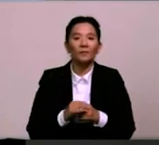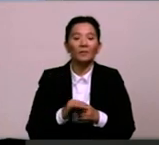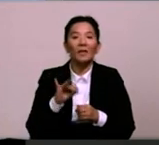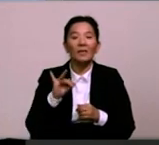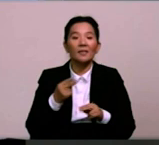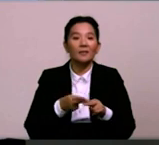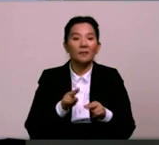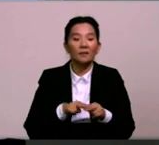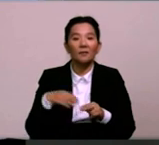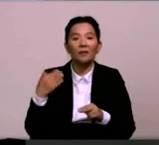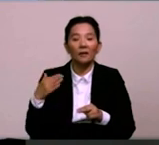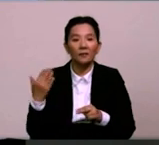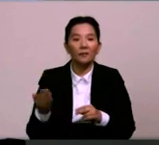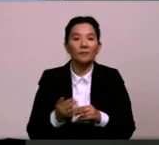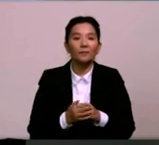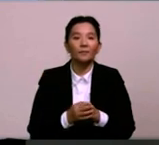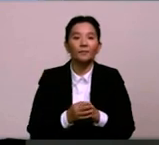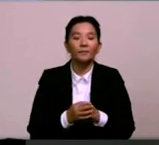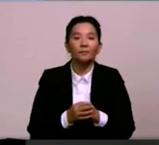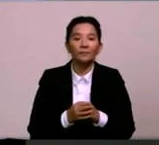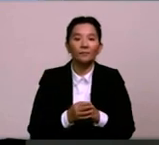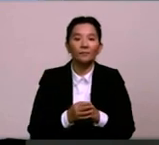и с этой стороны